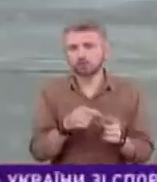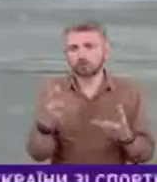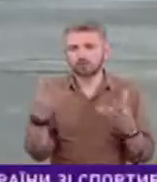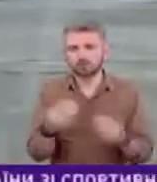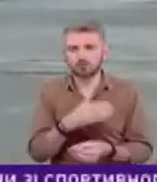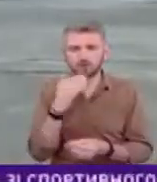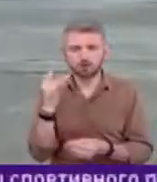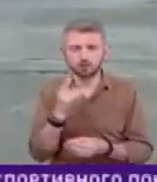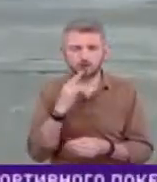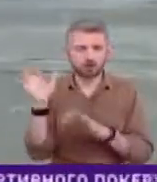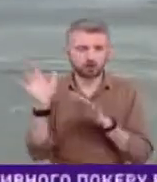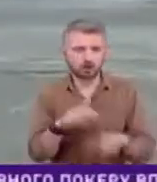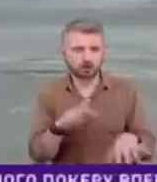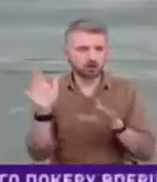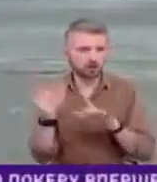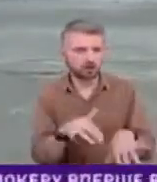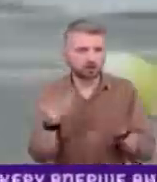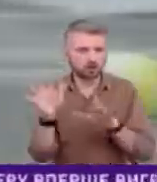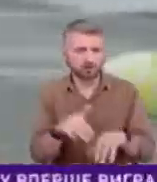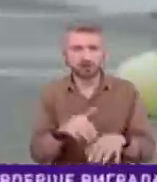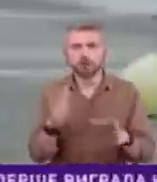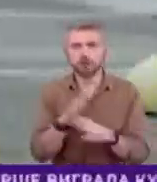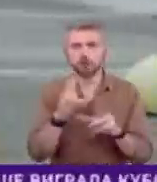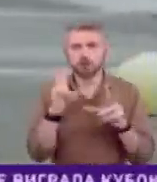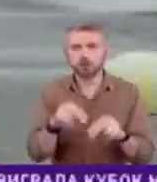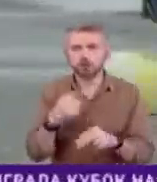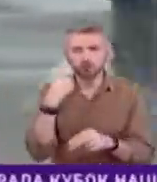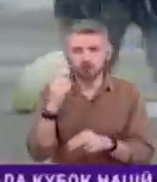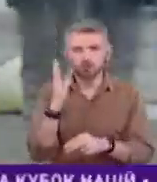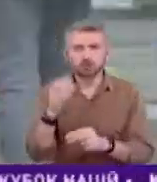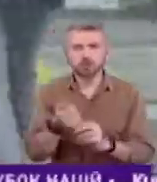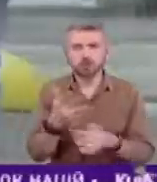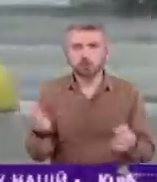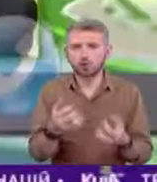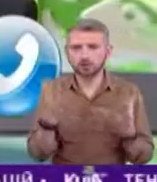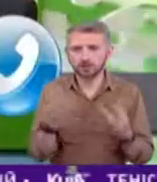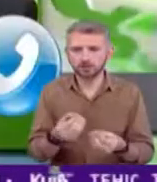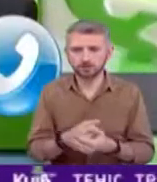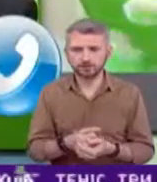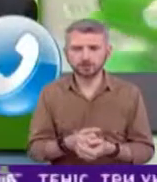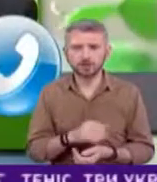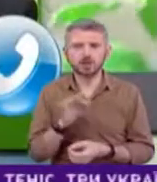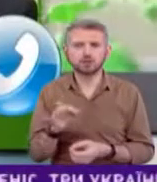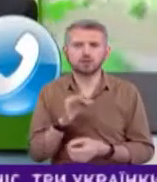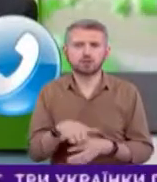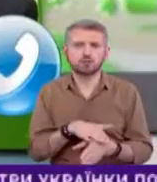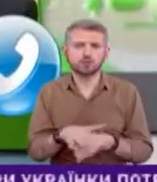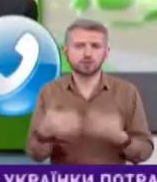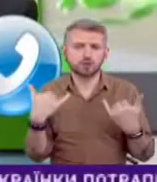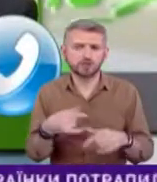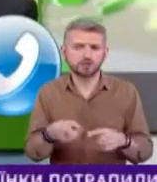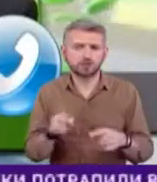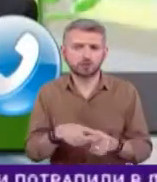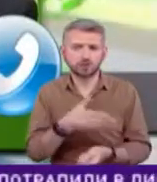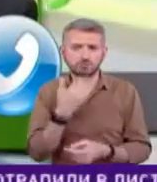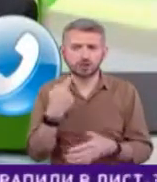ще неодноразово виривалася хуртовина. Синоптики попереджають, попереду кілька холодних днів. Нічого абсолютно дивного в цьому